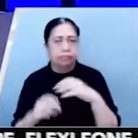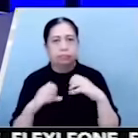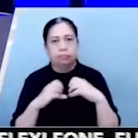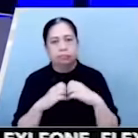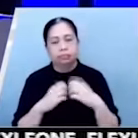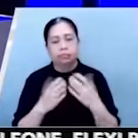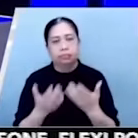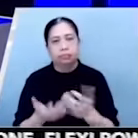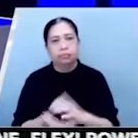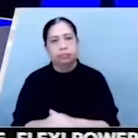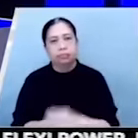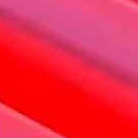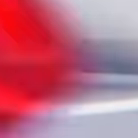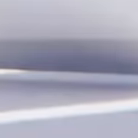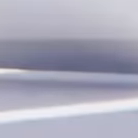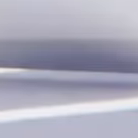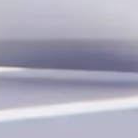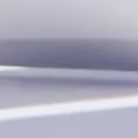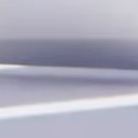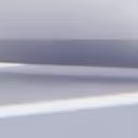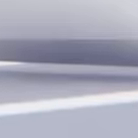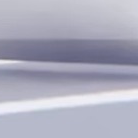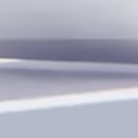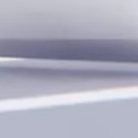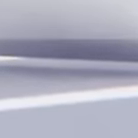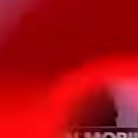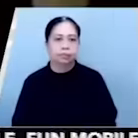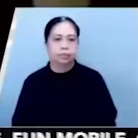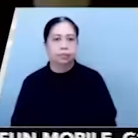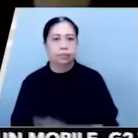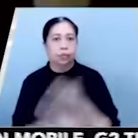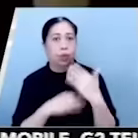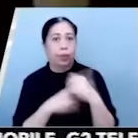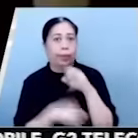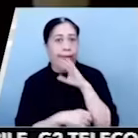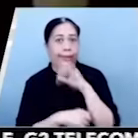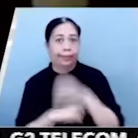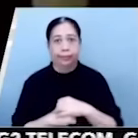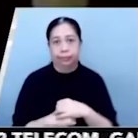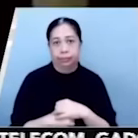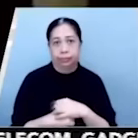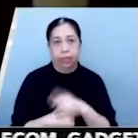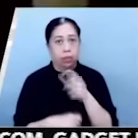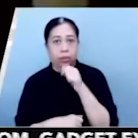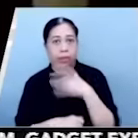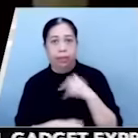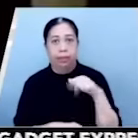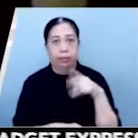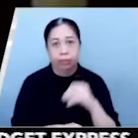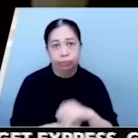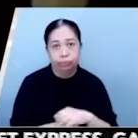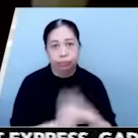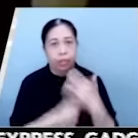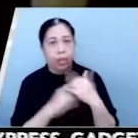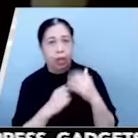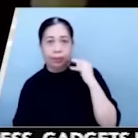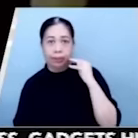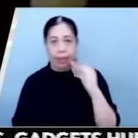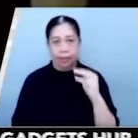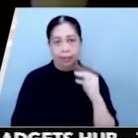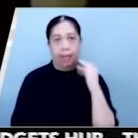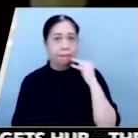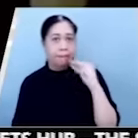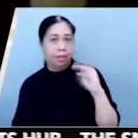ang tinutukan ni Katatibayan. Don't call me Lola. Hindi kita apo. Call me Madam. Madam